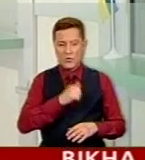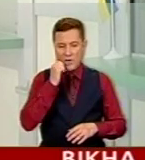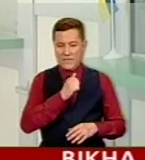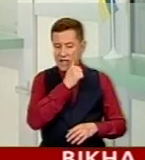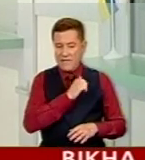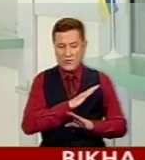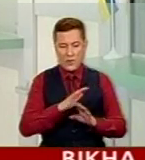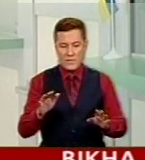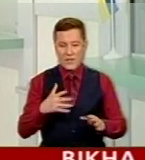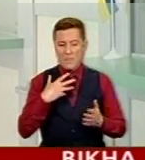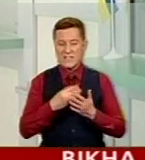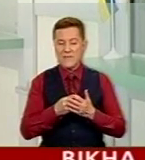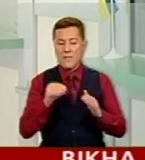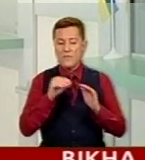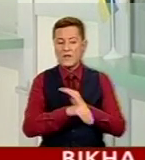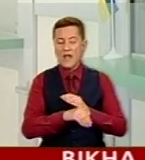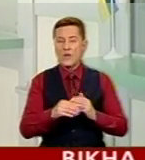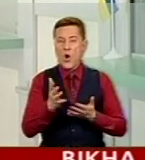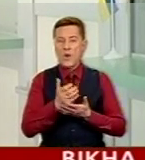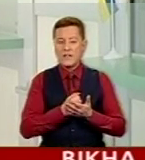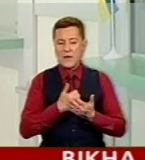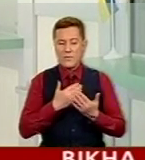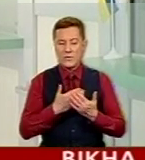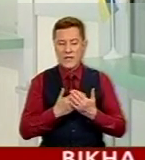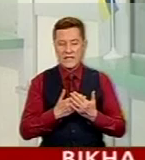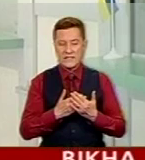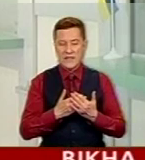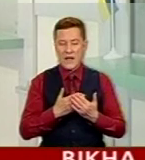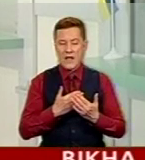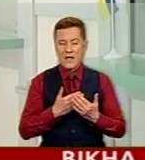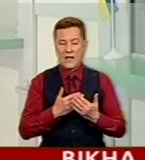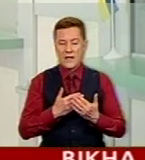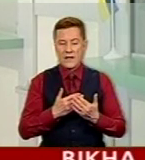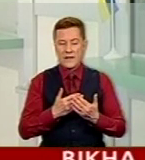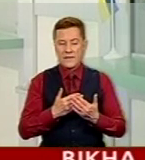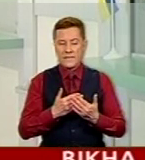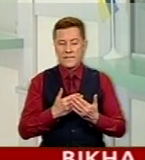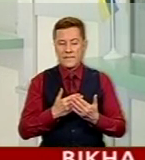Ну, я по своєму вкладу я отримую десь в межах порядка